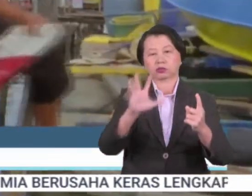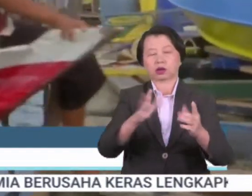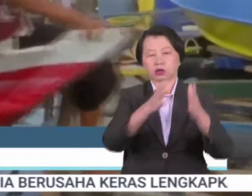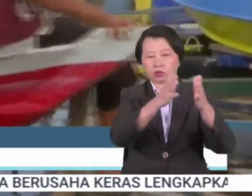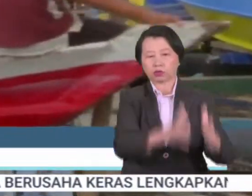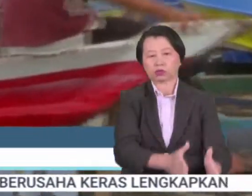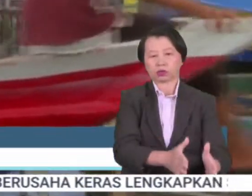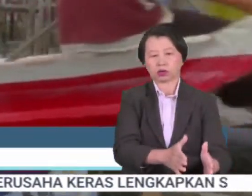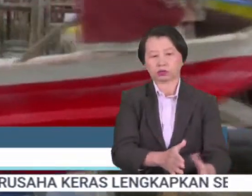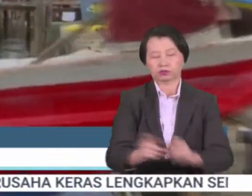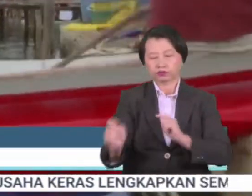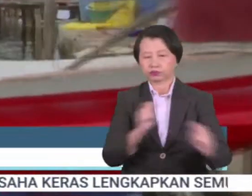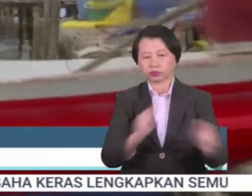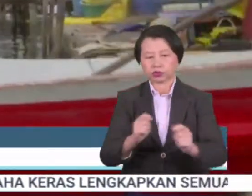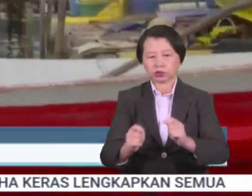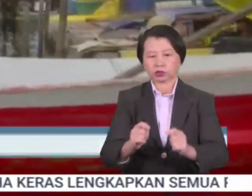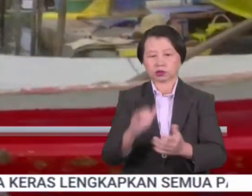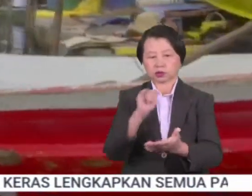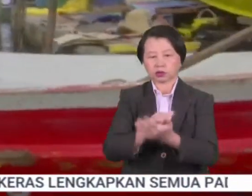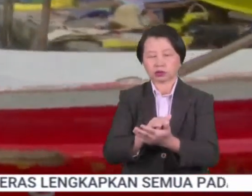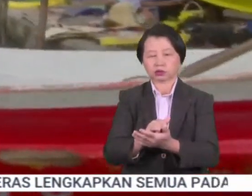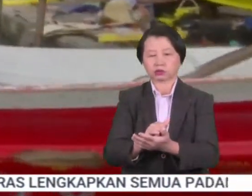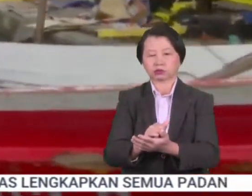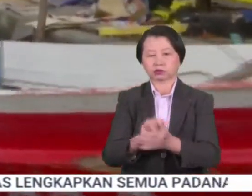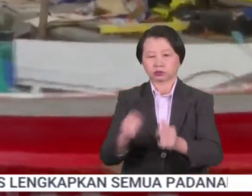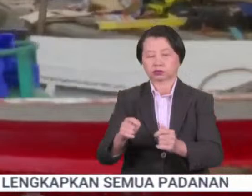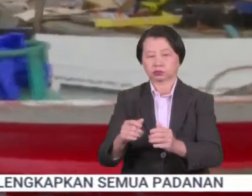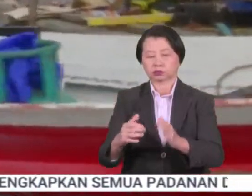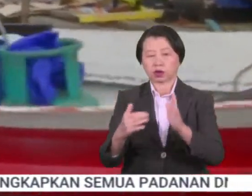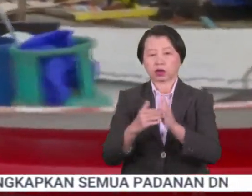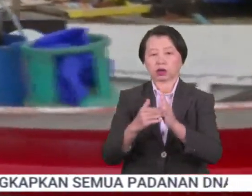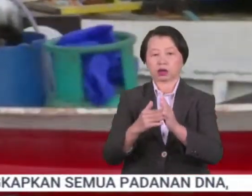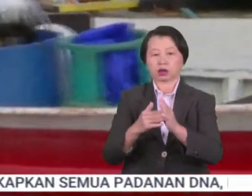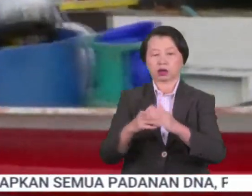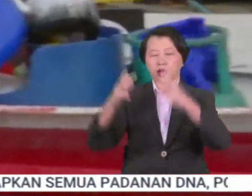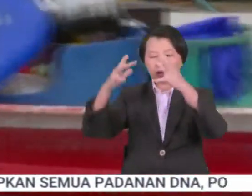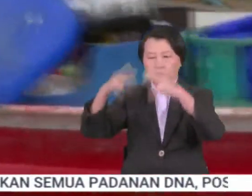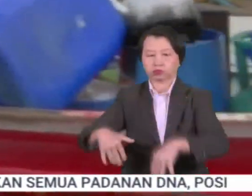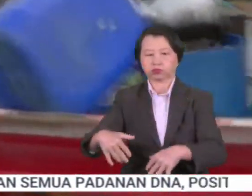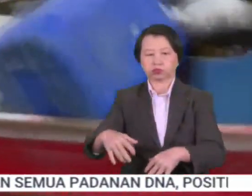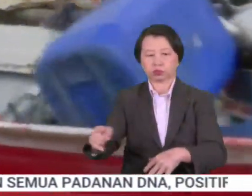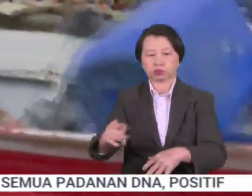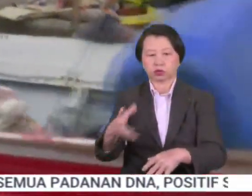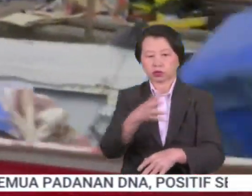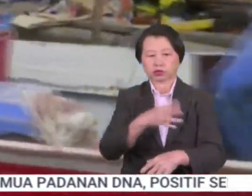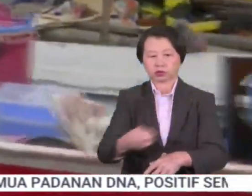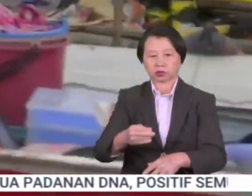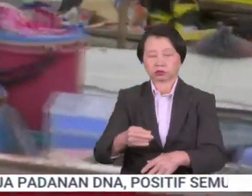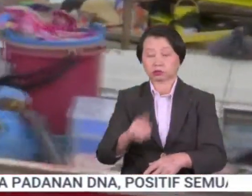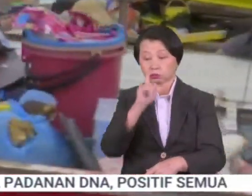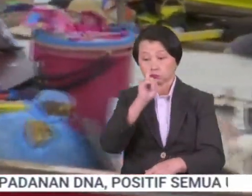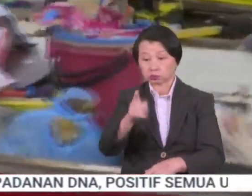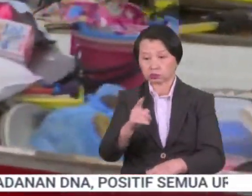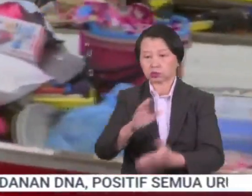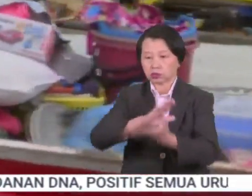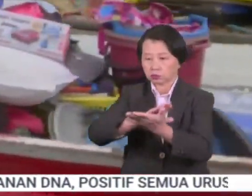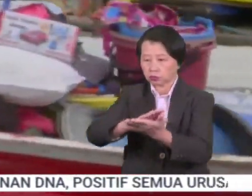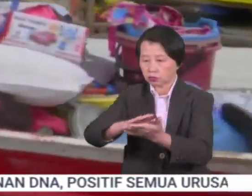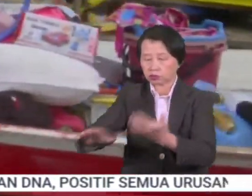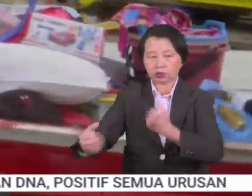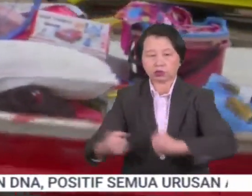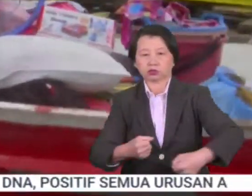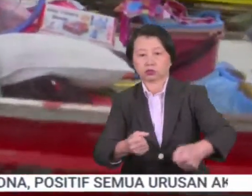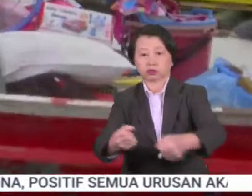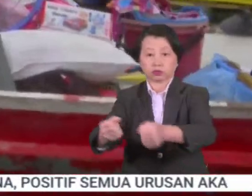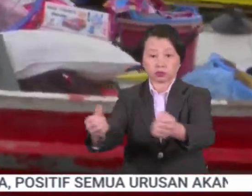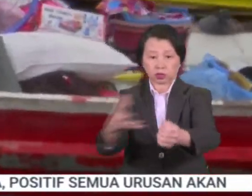anggota tindakan perobohan itu bukan sahaja menghalang pencerobohan berleluasa malah memastikan kebersihan Sungai